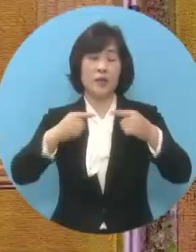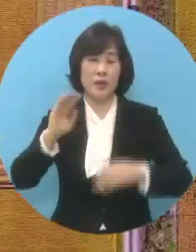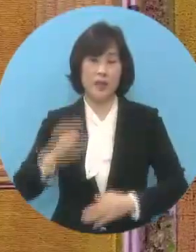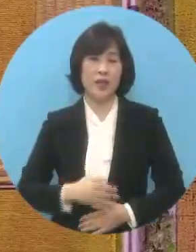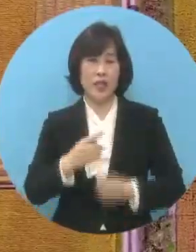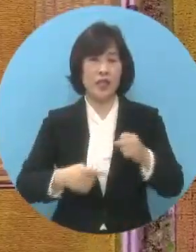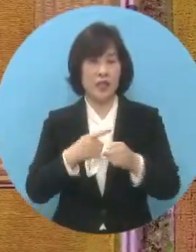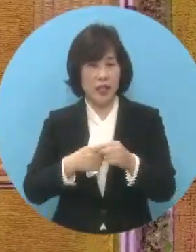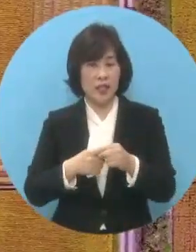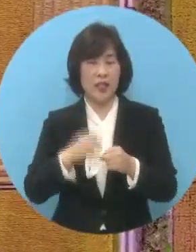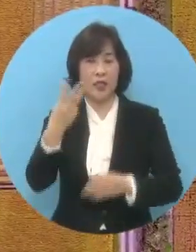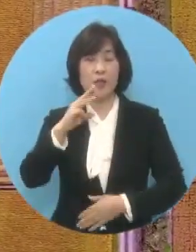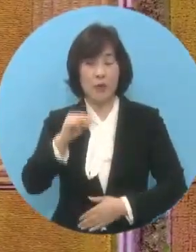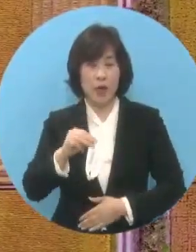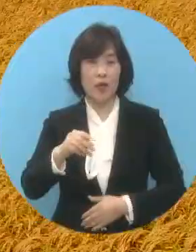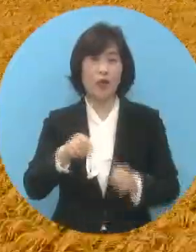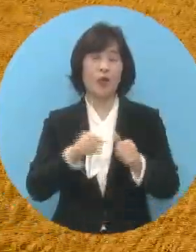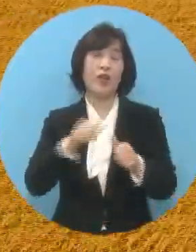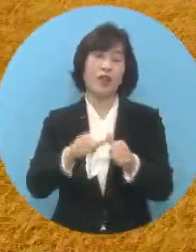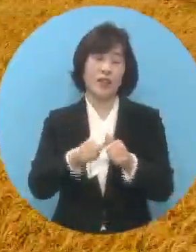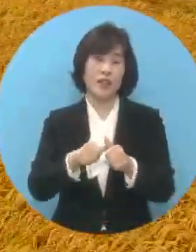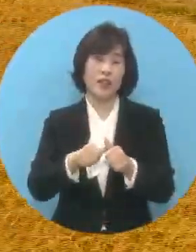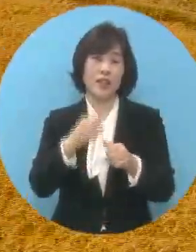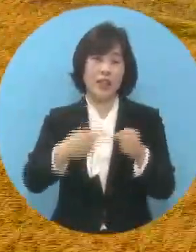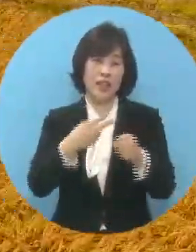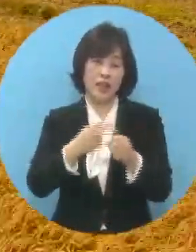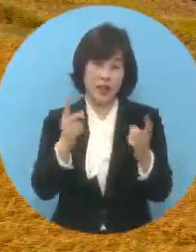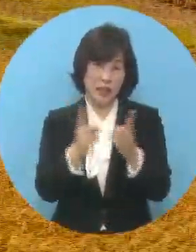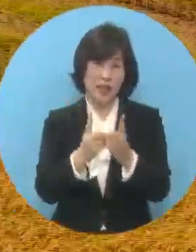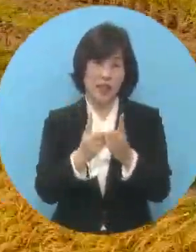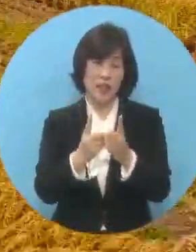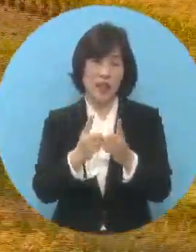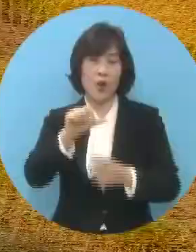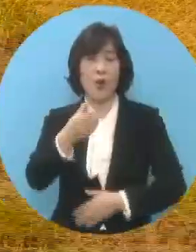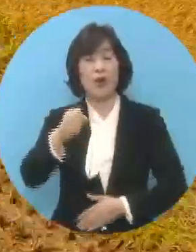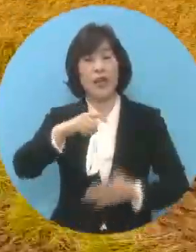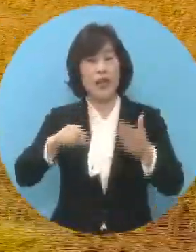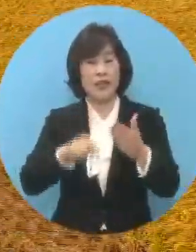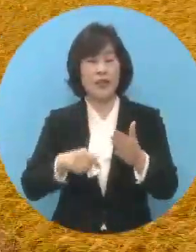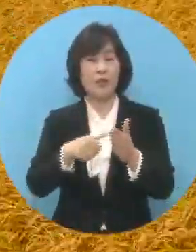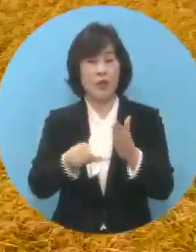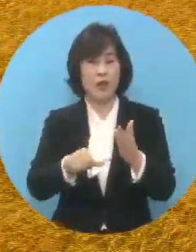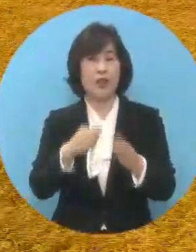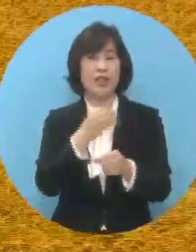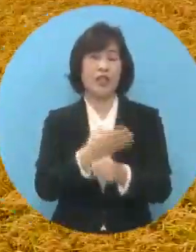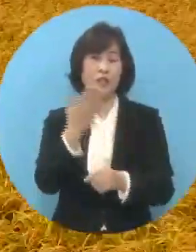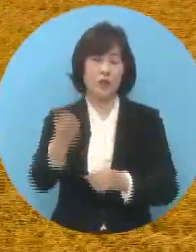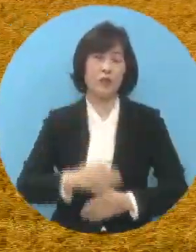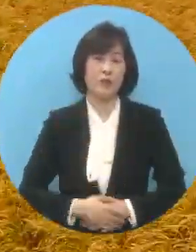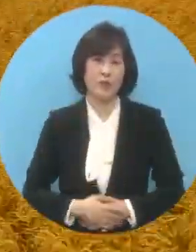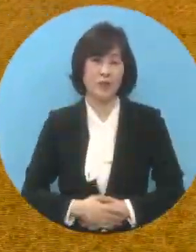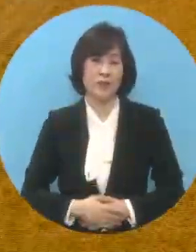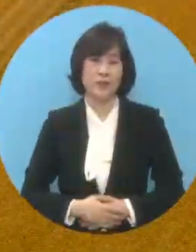차에는 3천만 원의 교육과 컨설팅, 2년 차에는 5억 원 이내의 시설과 장비를 지원합니다.